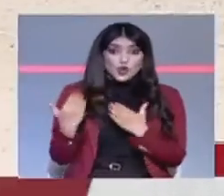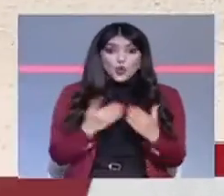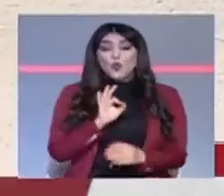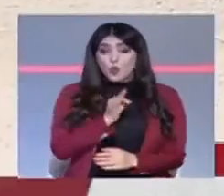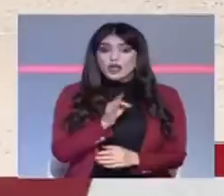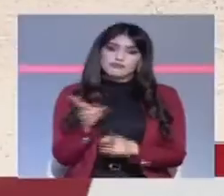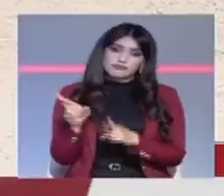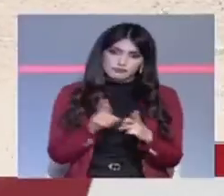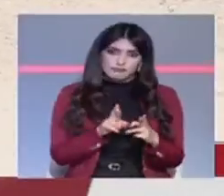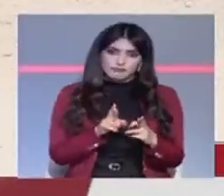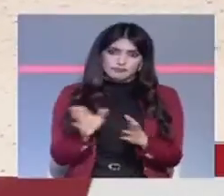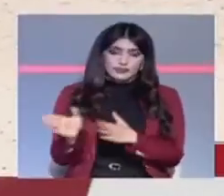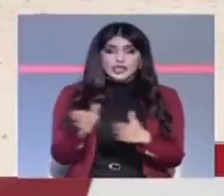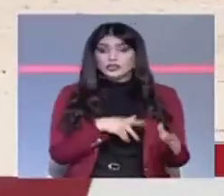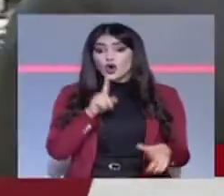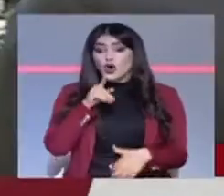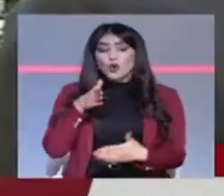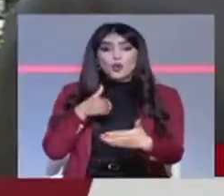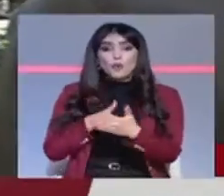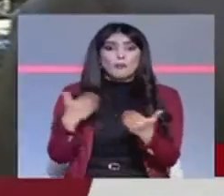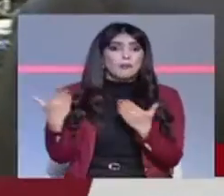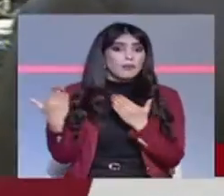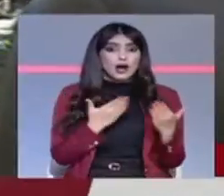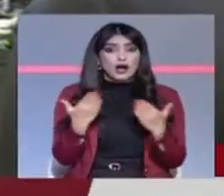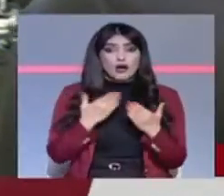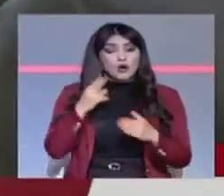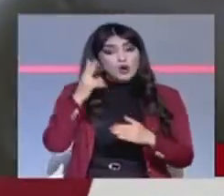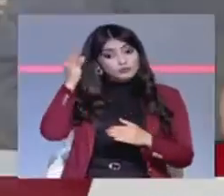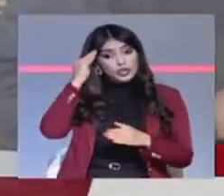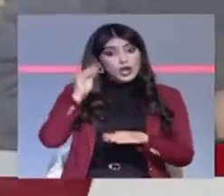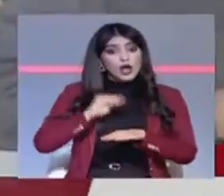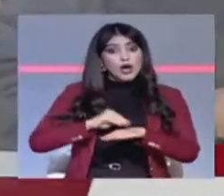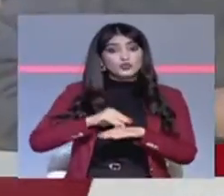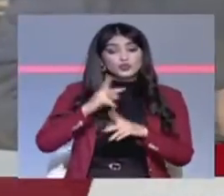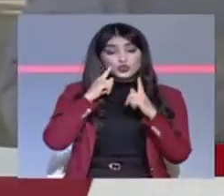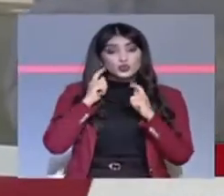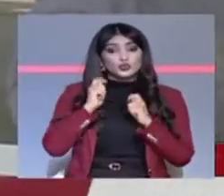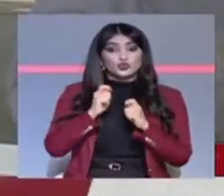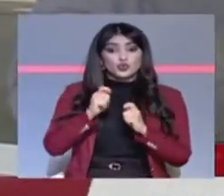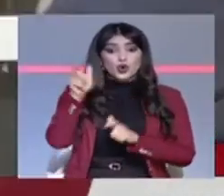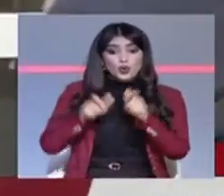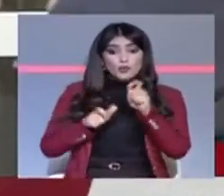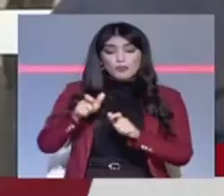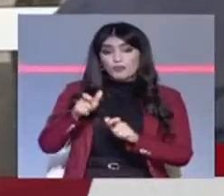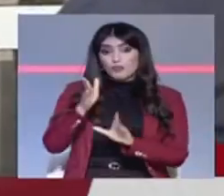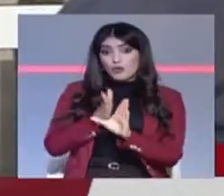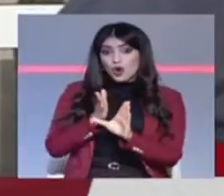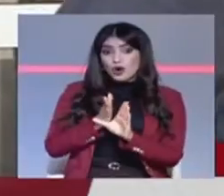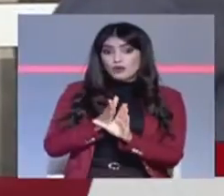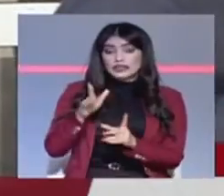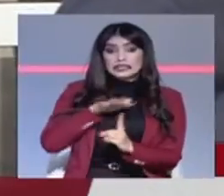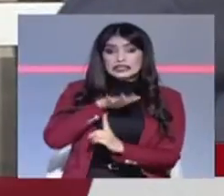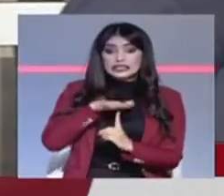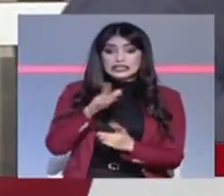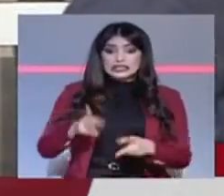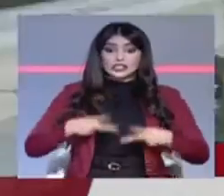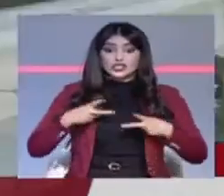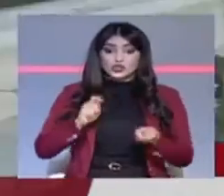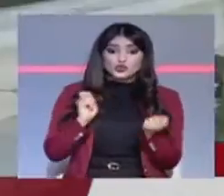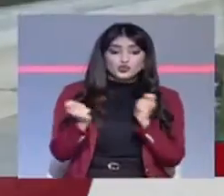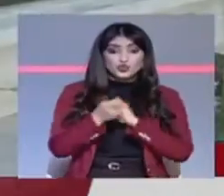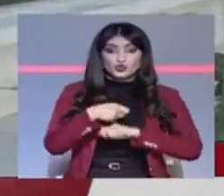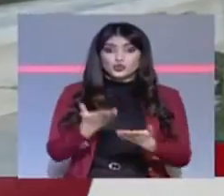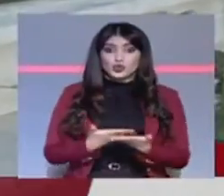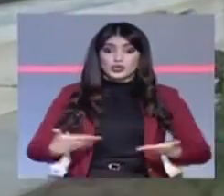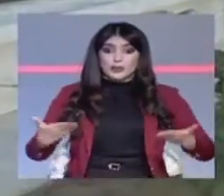ظاهره التسرب المدرسي حذر من تفاقمها خضراء علم الاجتماع نظرا المرحله الانتقاليه التي تعيشها البلاد في